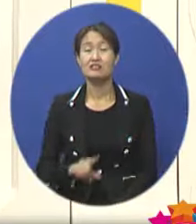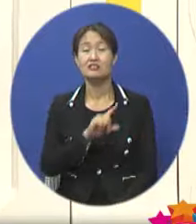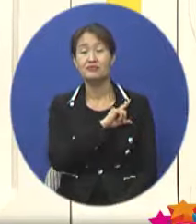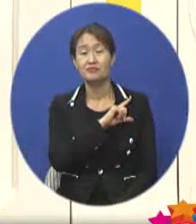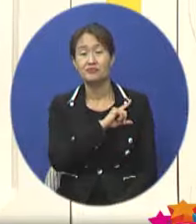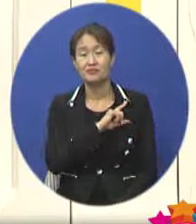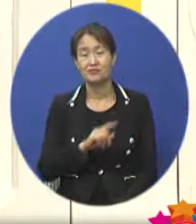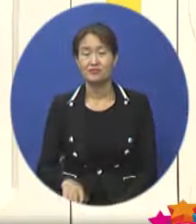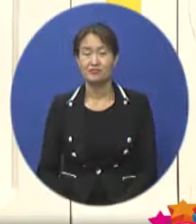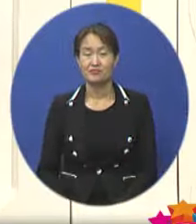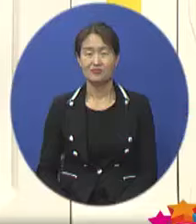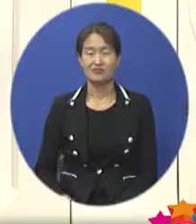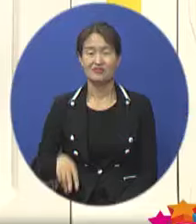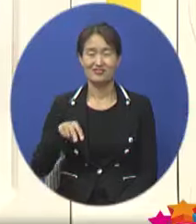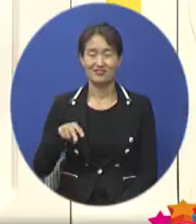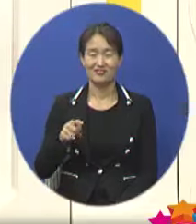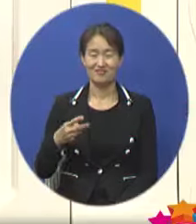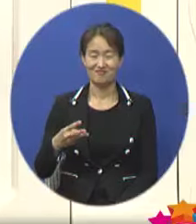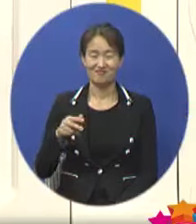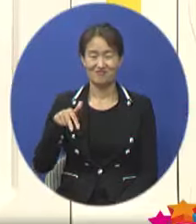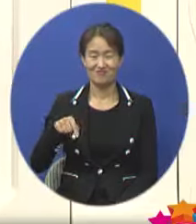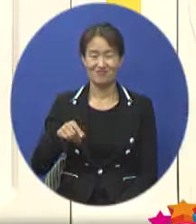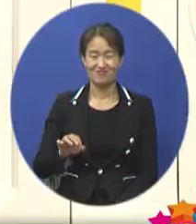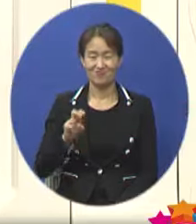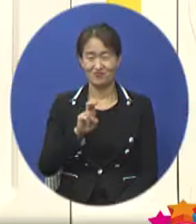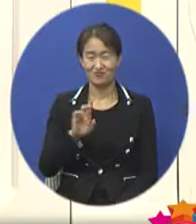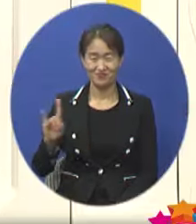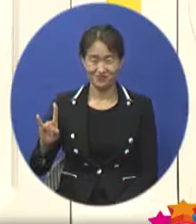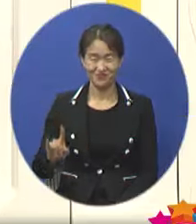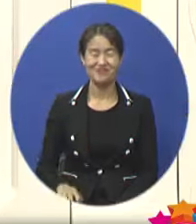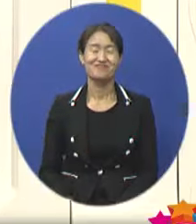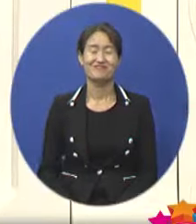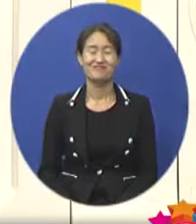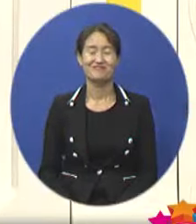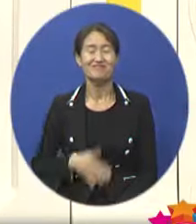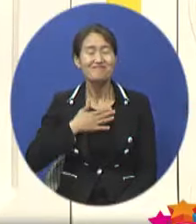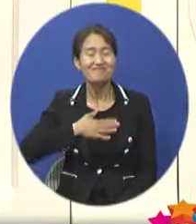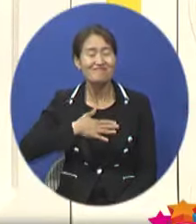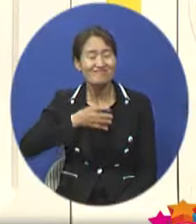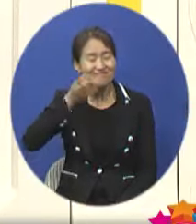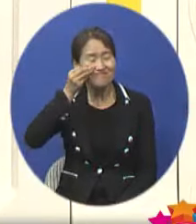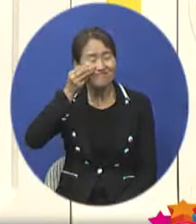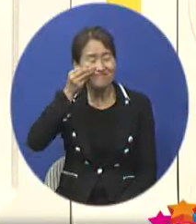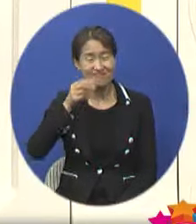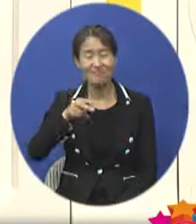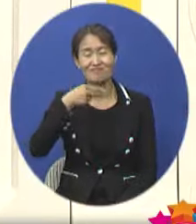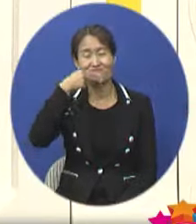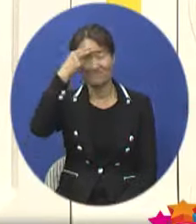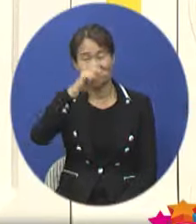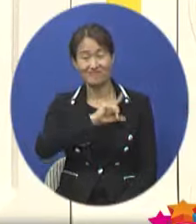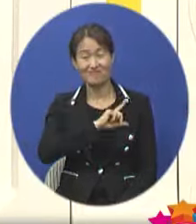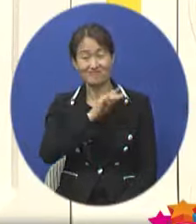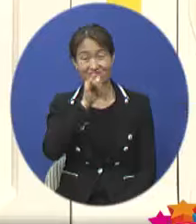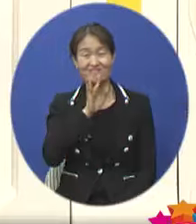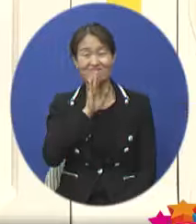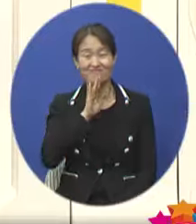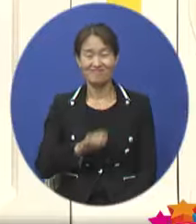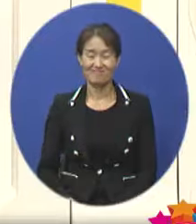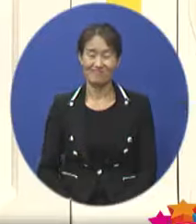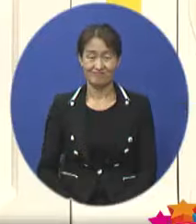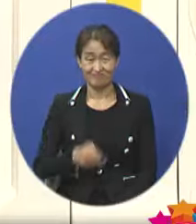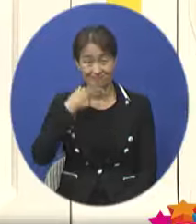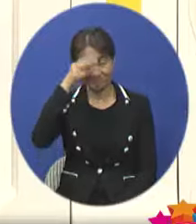새요? 설중매. 설중매. 네, 아 설중매. 그렇구나. 네. 알겠습니다. 설중매라는 술은 있어요 분명히. 있어요. 예, 예 간접한